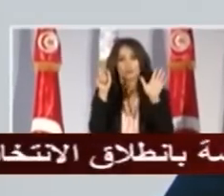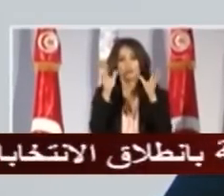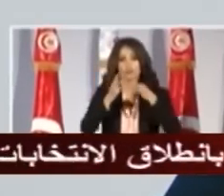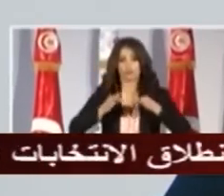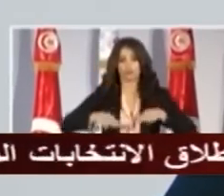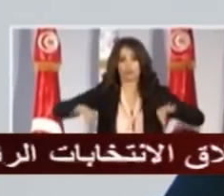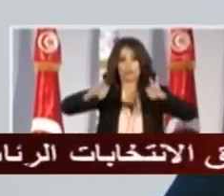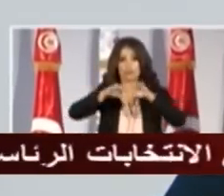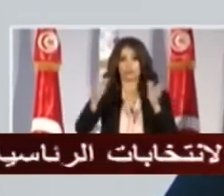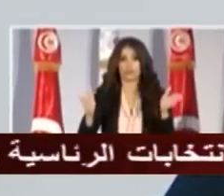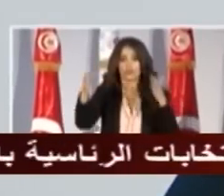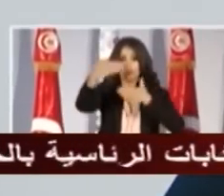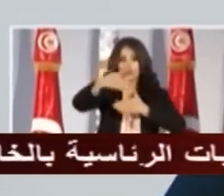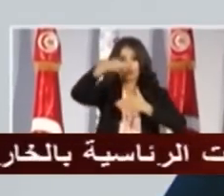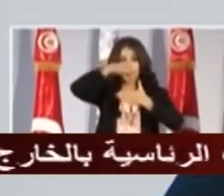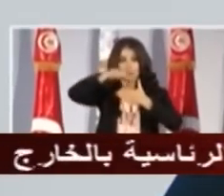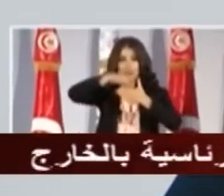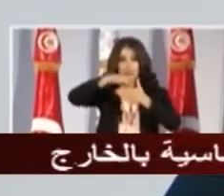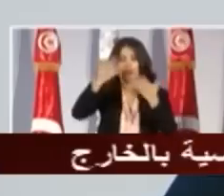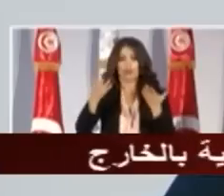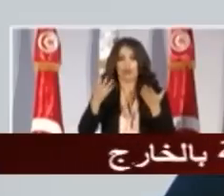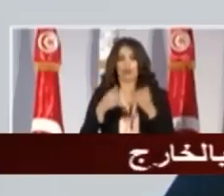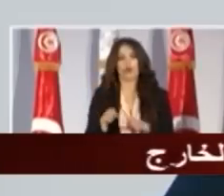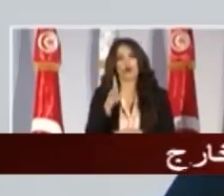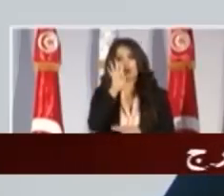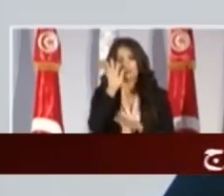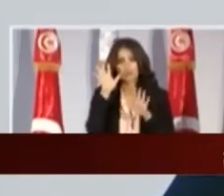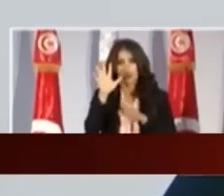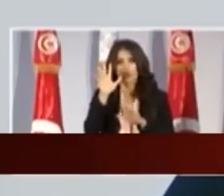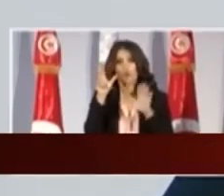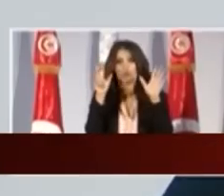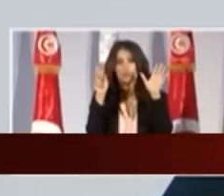وخمسه وثمانين مكتب اقتراع